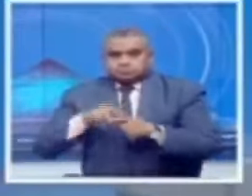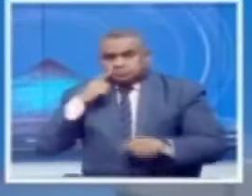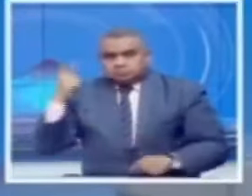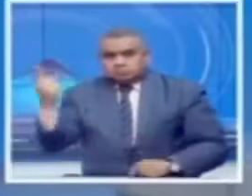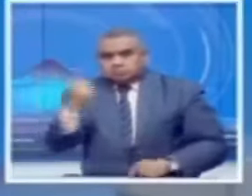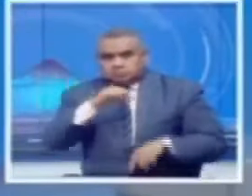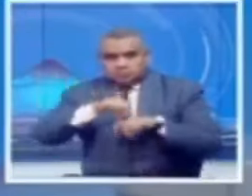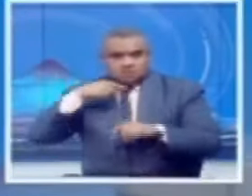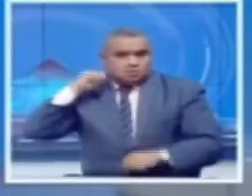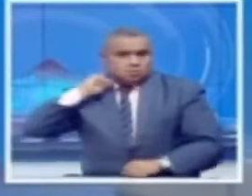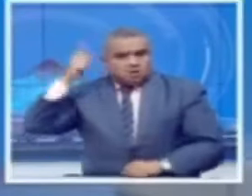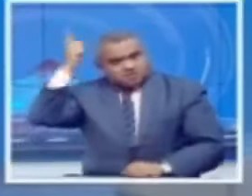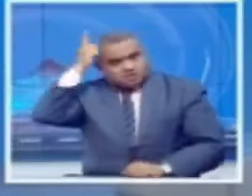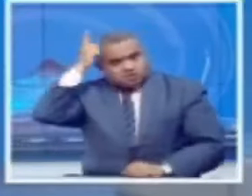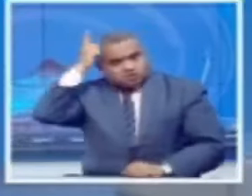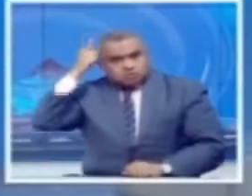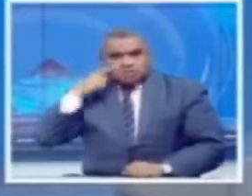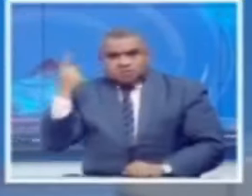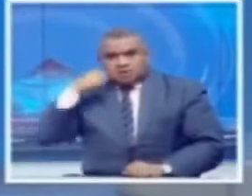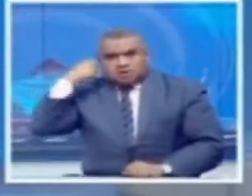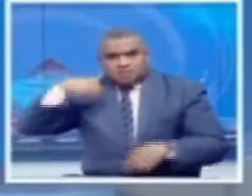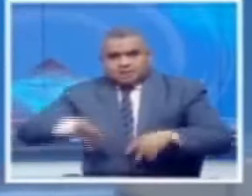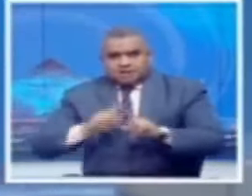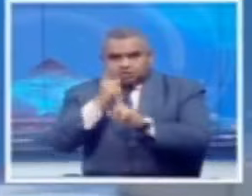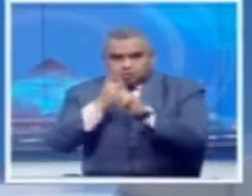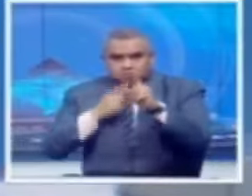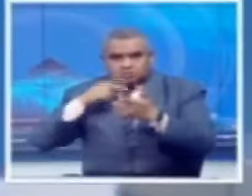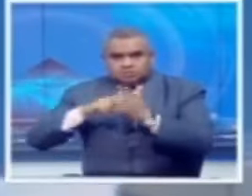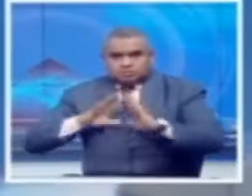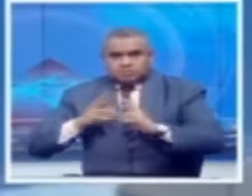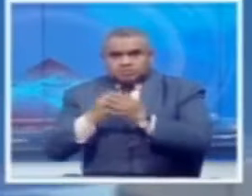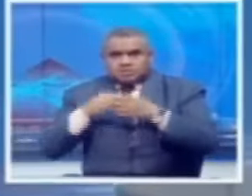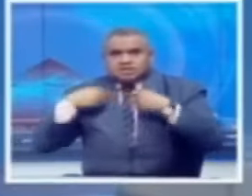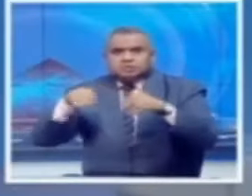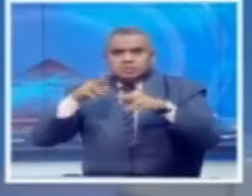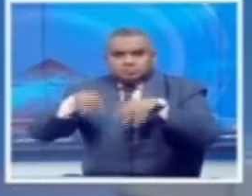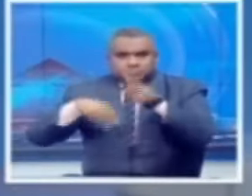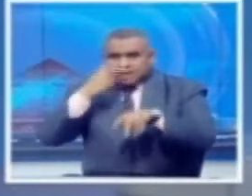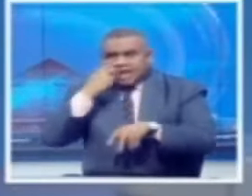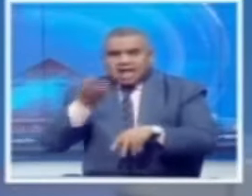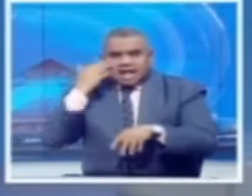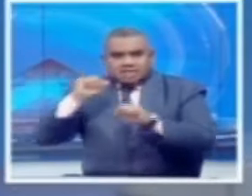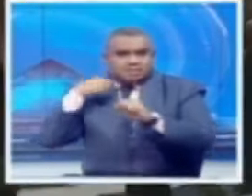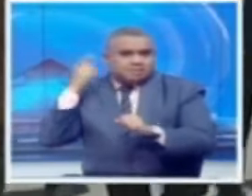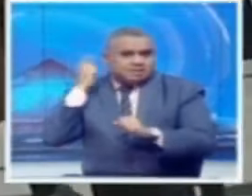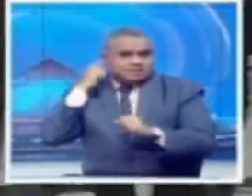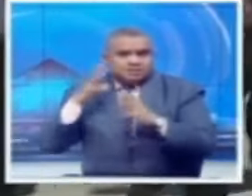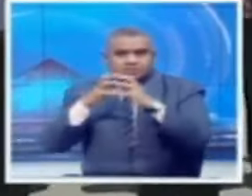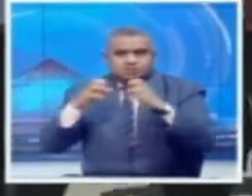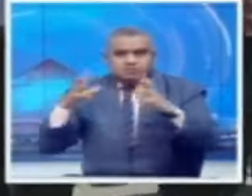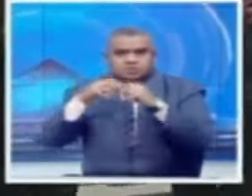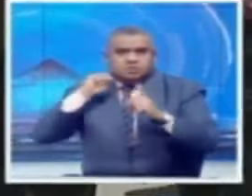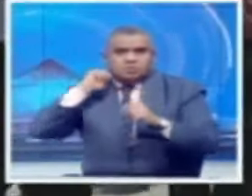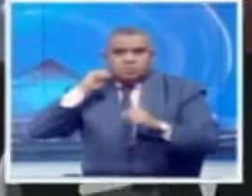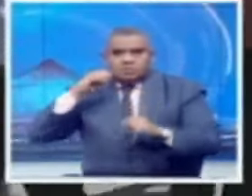وخلال جولته بمدينة شرم الشيخ، تفقد رئيس الوزراء أعمال تطوير السوق التجارية القديم، واستمع إلى شرح من